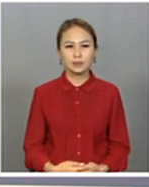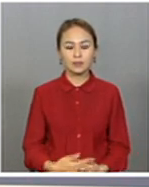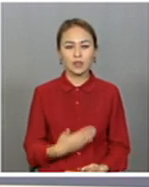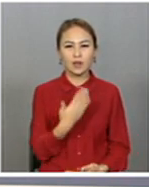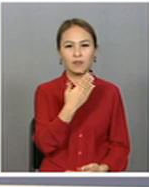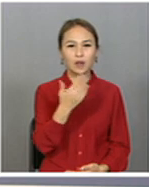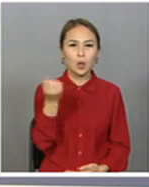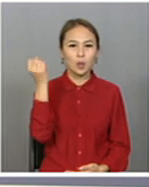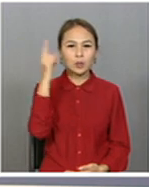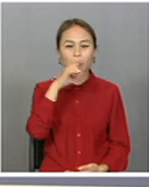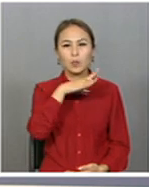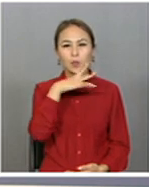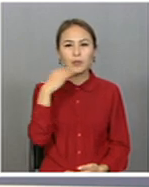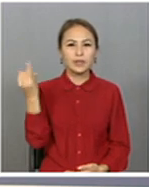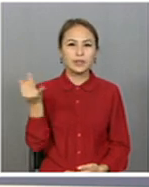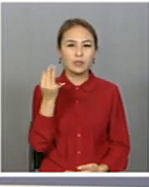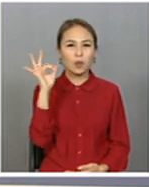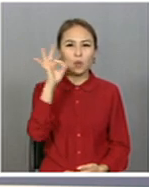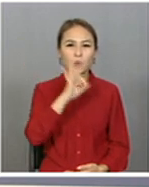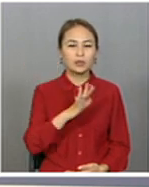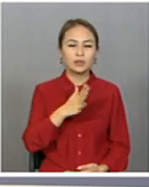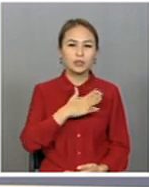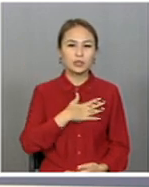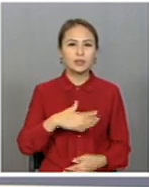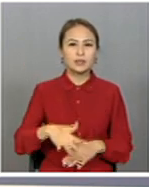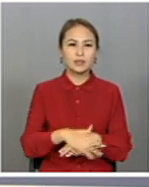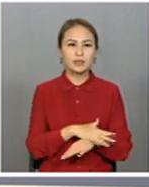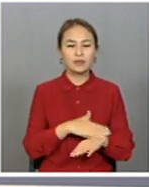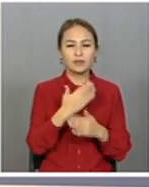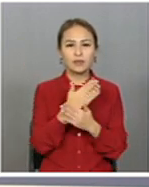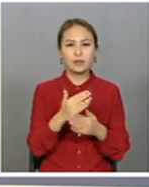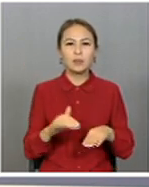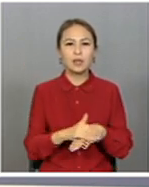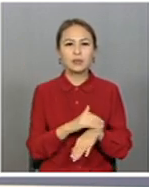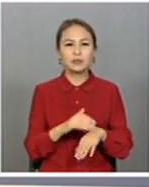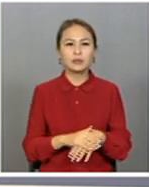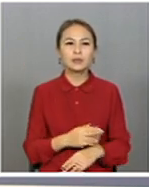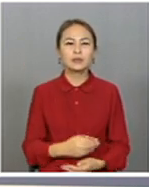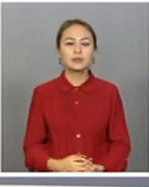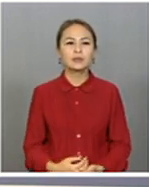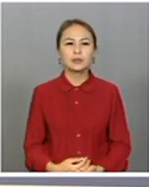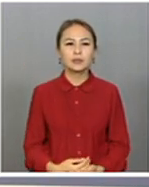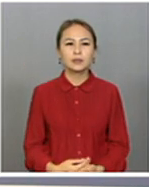узнали много интересного о нашей стране. Вы молодцы!